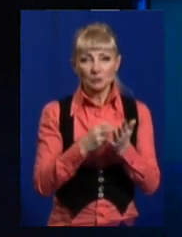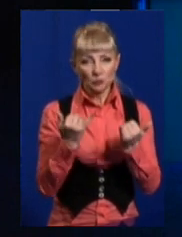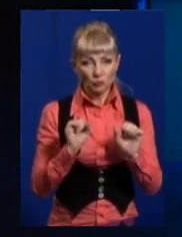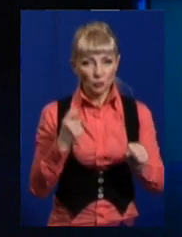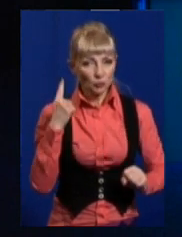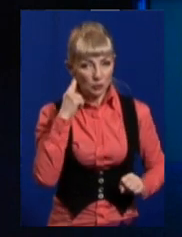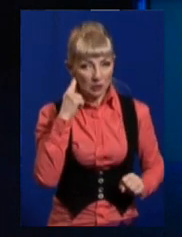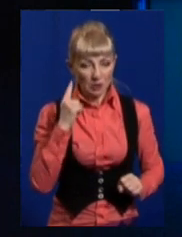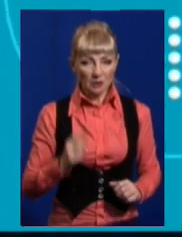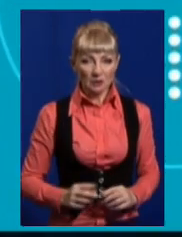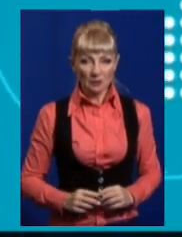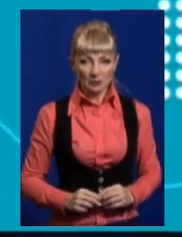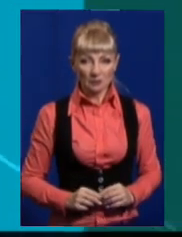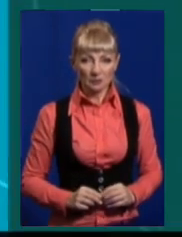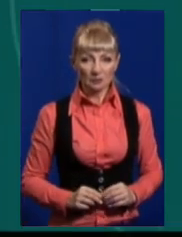почути.